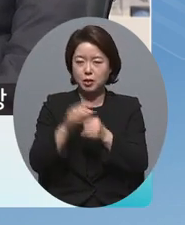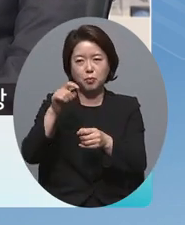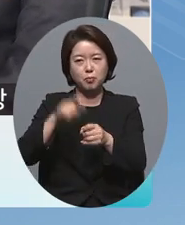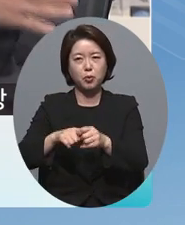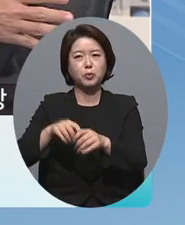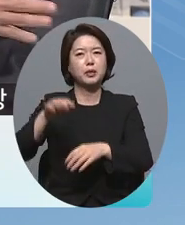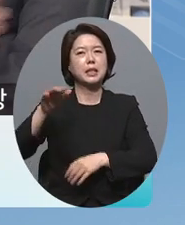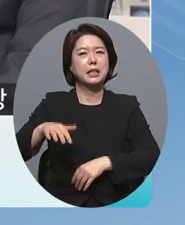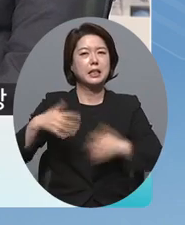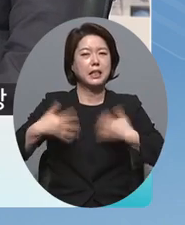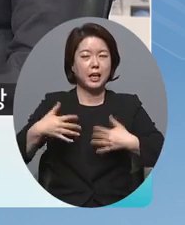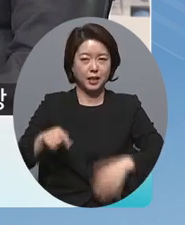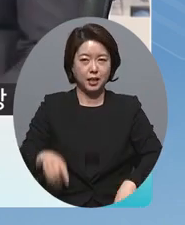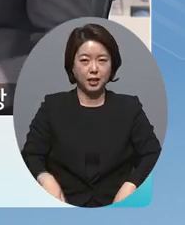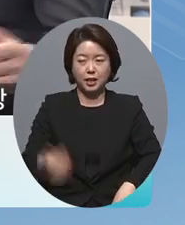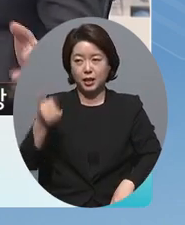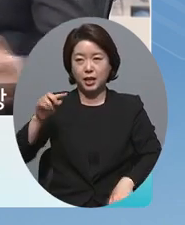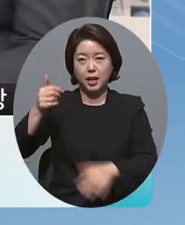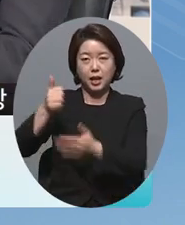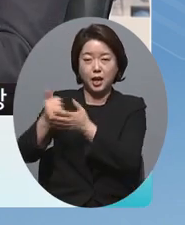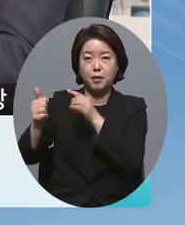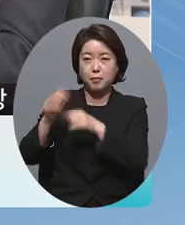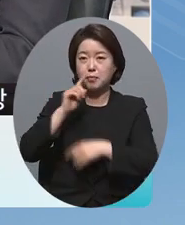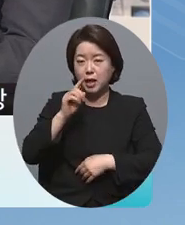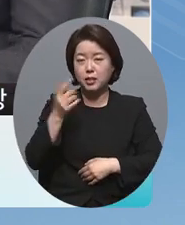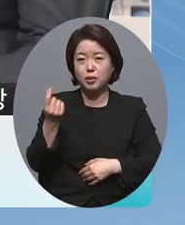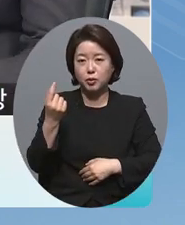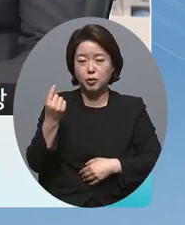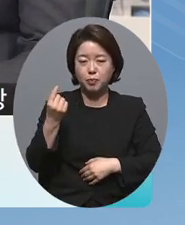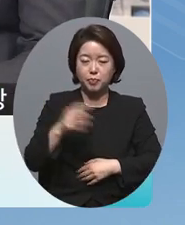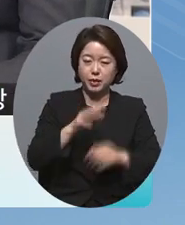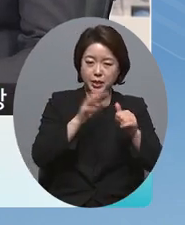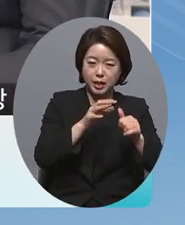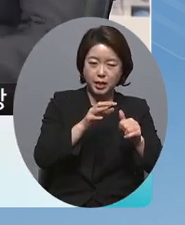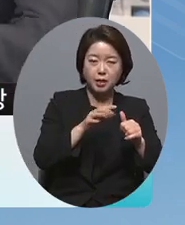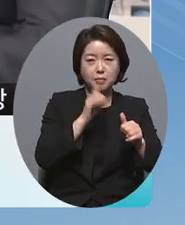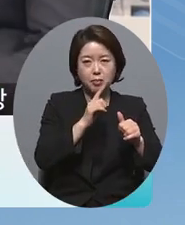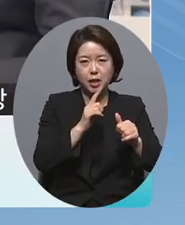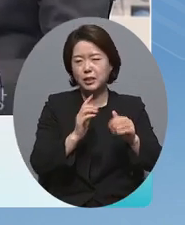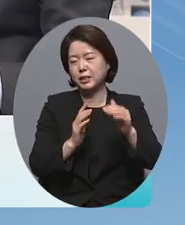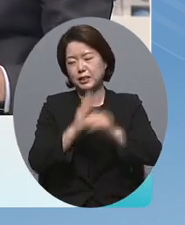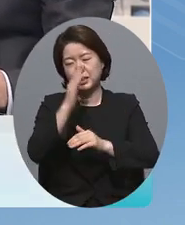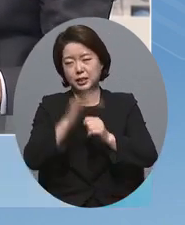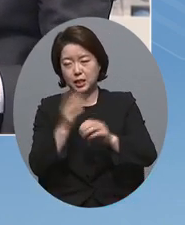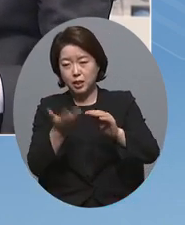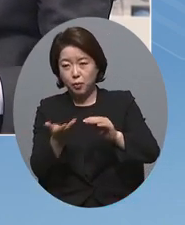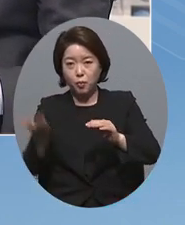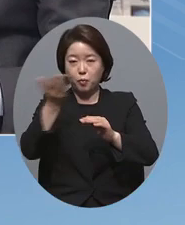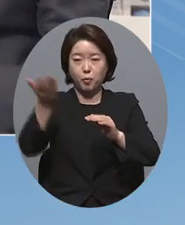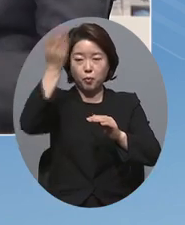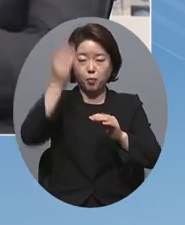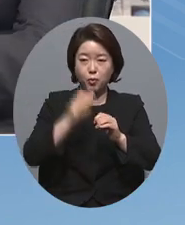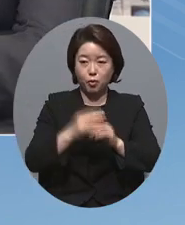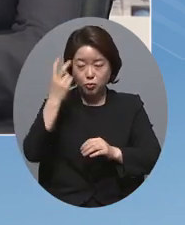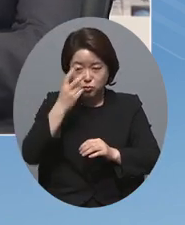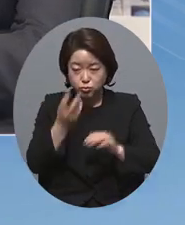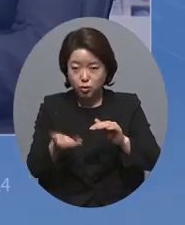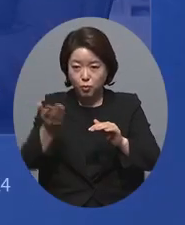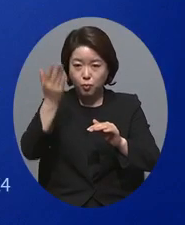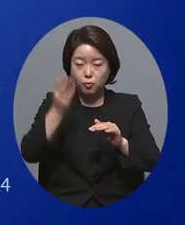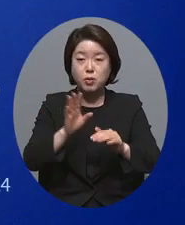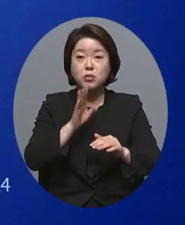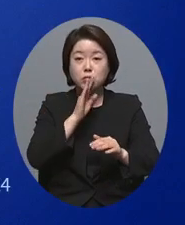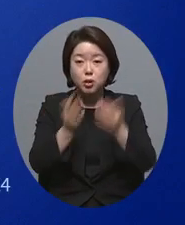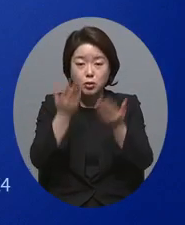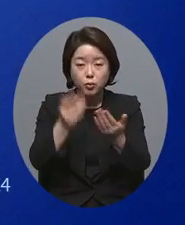그리고 아까 한동훈 법무부 장관이 얘기했듯이 탄압이라고 하는 단계는 이미 지났습니다. 왜냐하면 수사를 상당한 정도로 진행해서 벌써 사실관계가